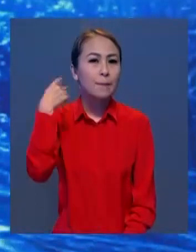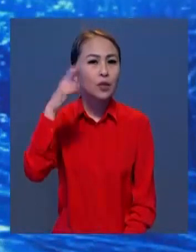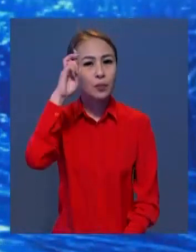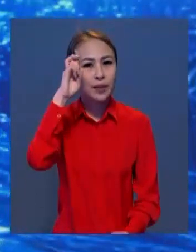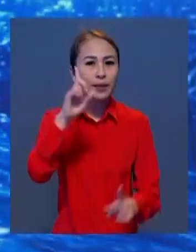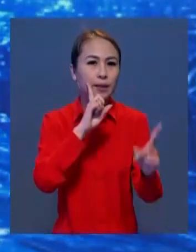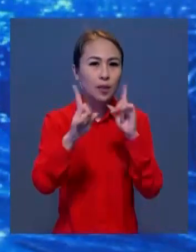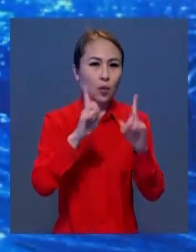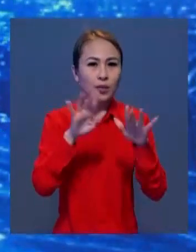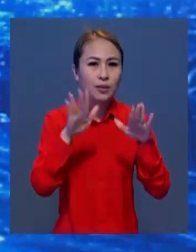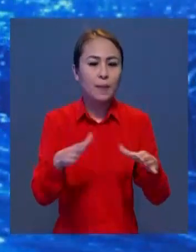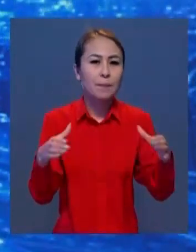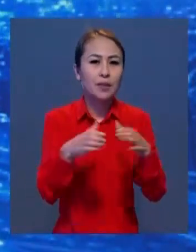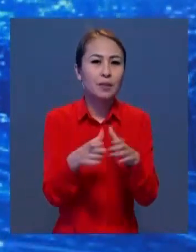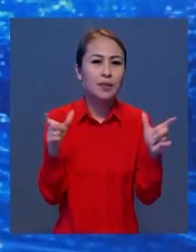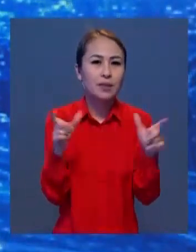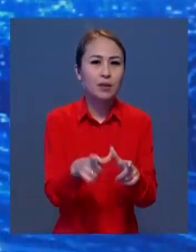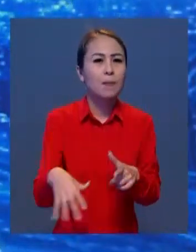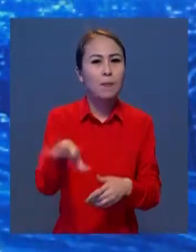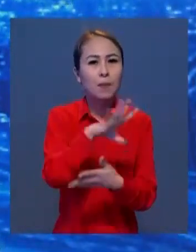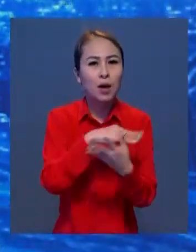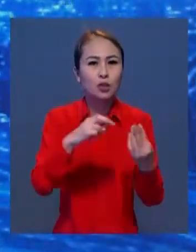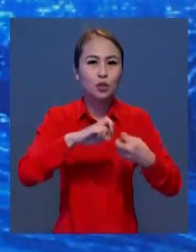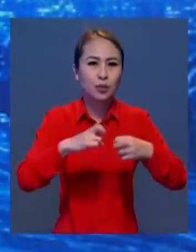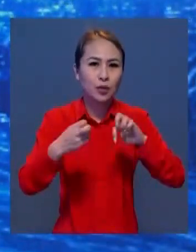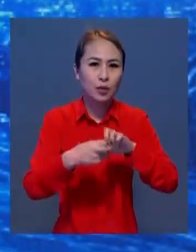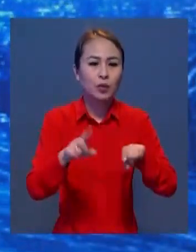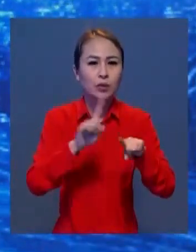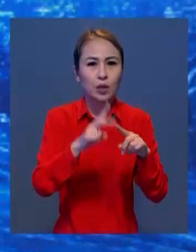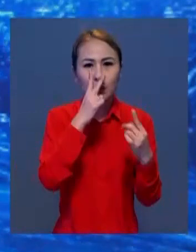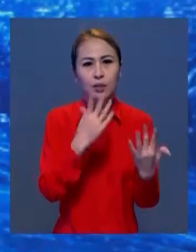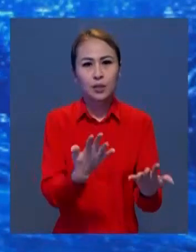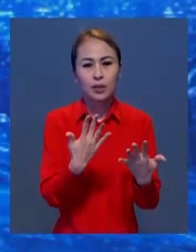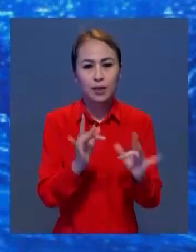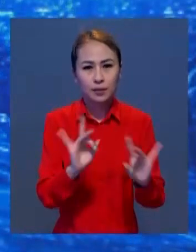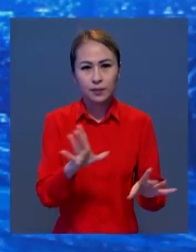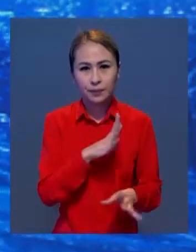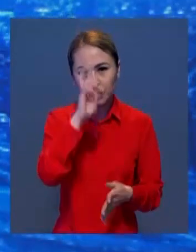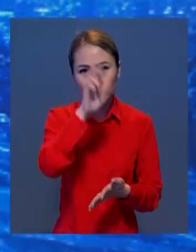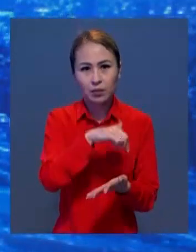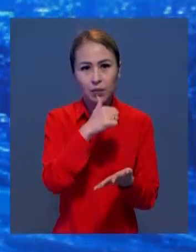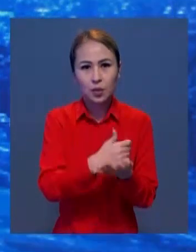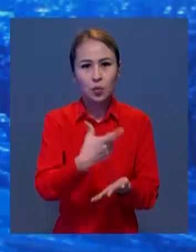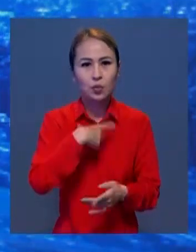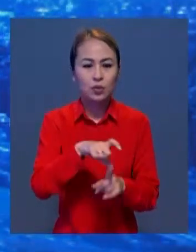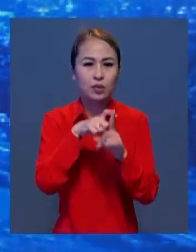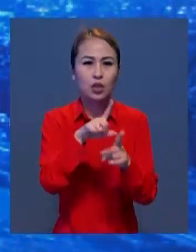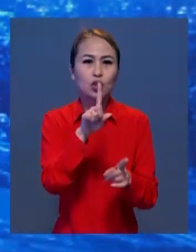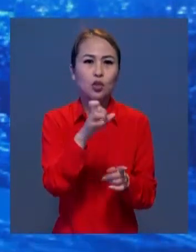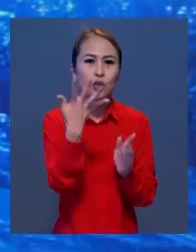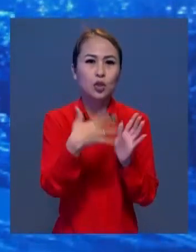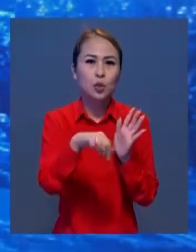Президент үкіметтің кеңейтілген отырысында пандемияның саладағы барлық жүйелі проблеманы көрсеткенін атап өтті. Мемлекет басшысы өз